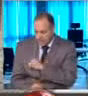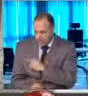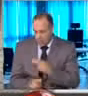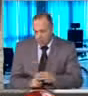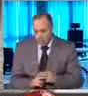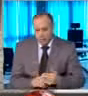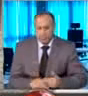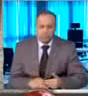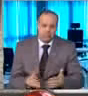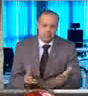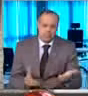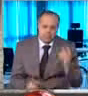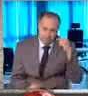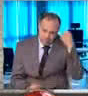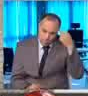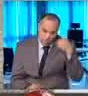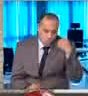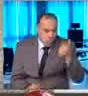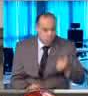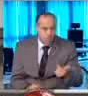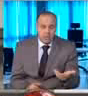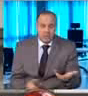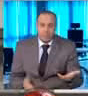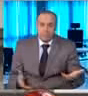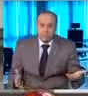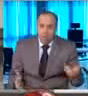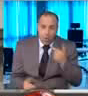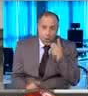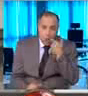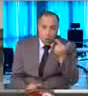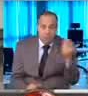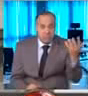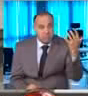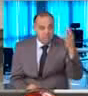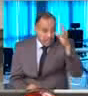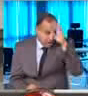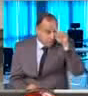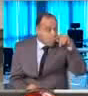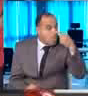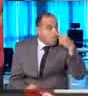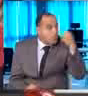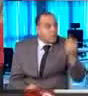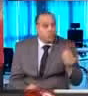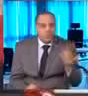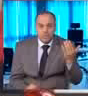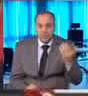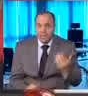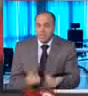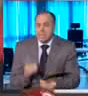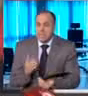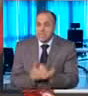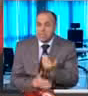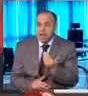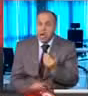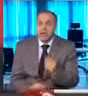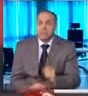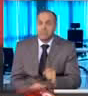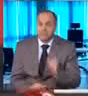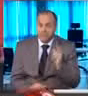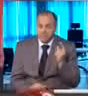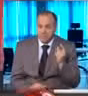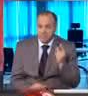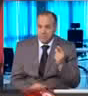فصولها وأمال في غد قد تبزغ فيه شمس العراق من جديد. نايمنا الصبح نمشي إلى